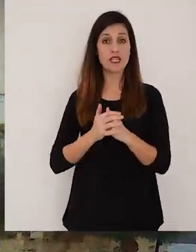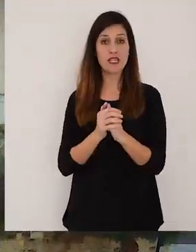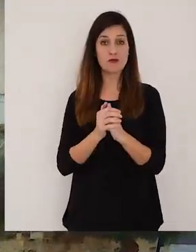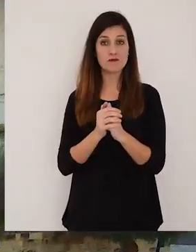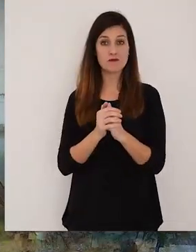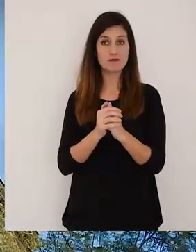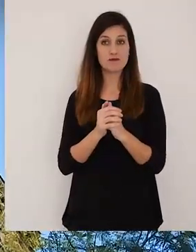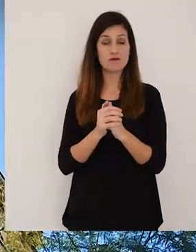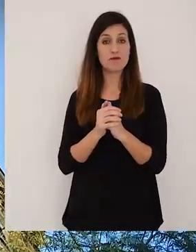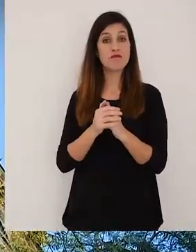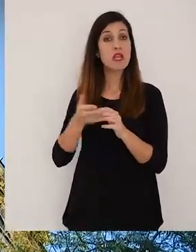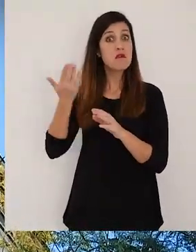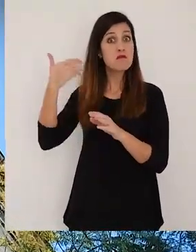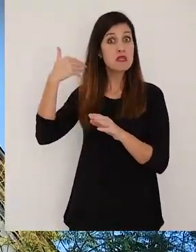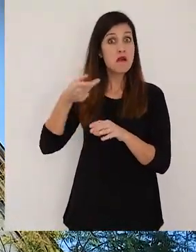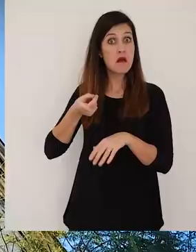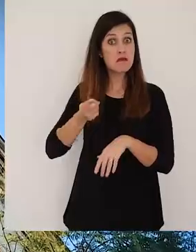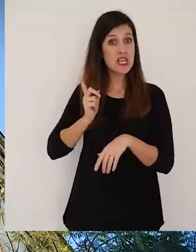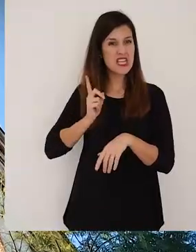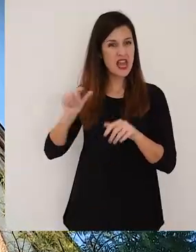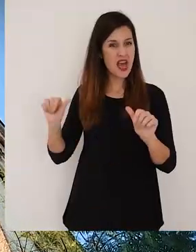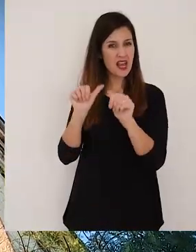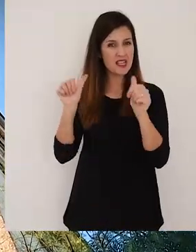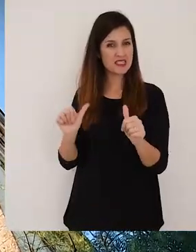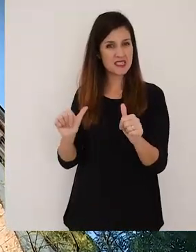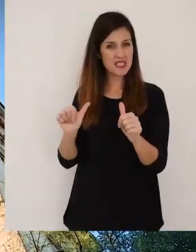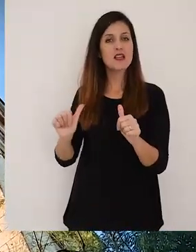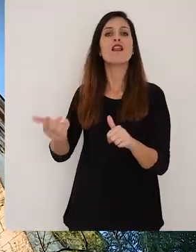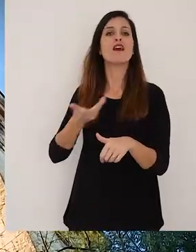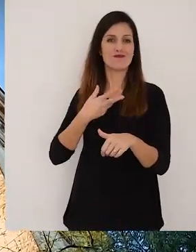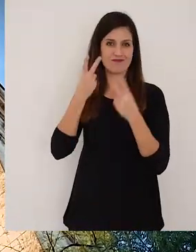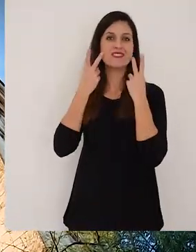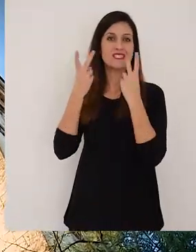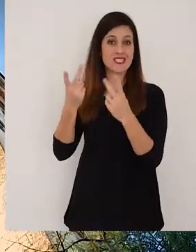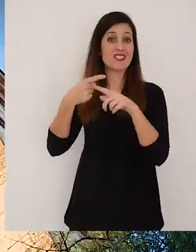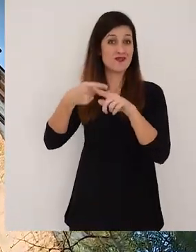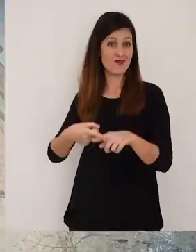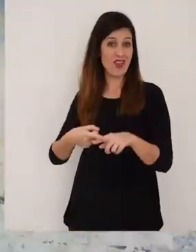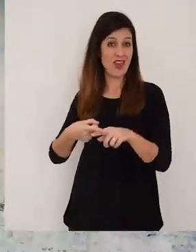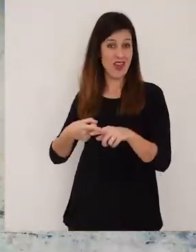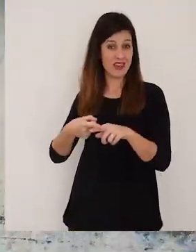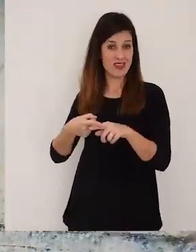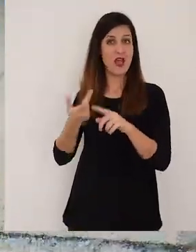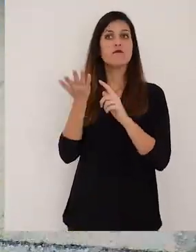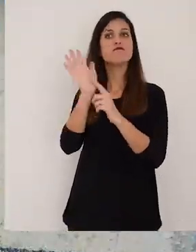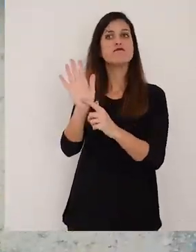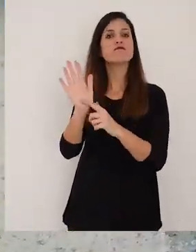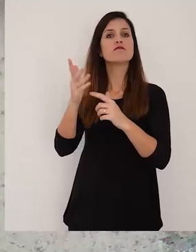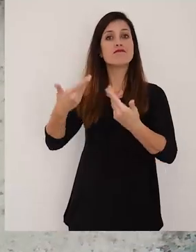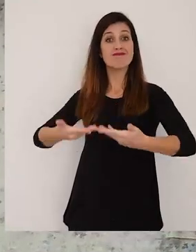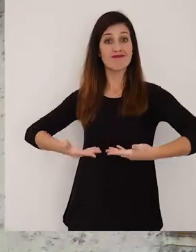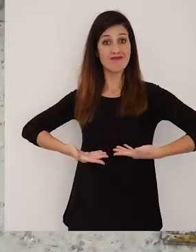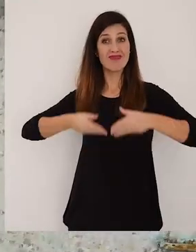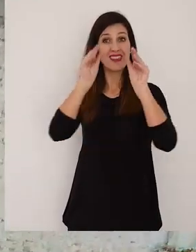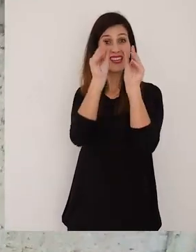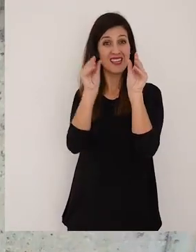Della vocazione difensiva originaria ne rimane ampia traccia nell'impianto strutturale, come dimostra l'evidente incamiciatura con